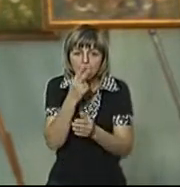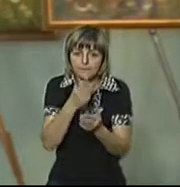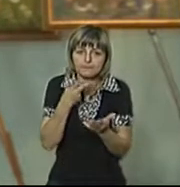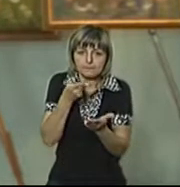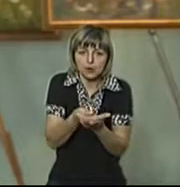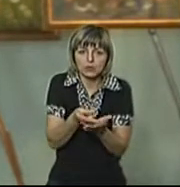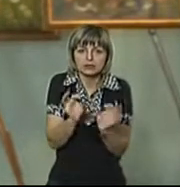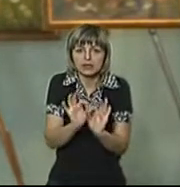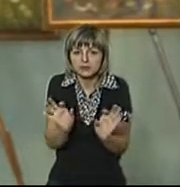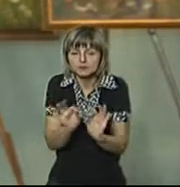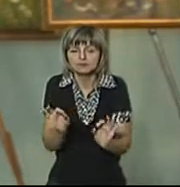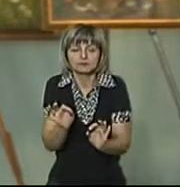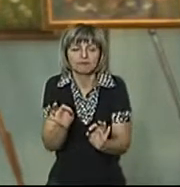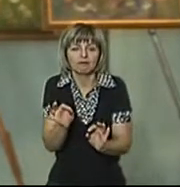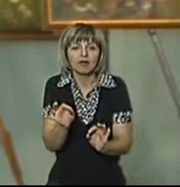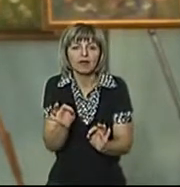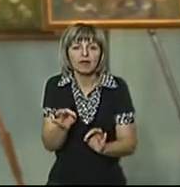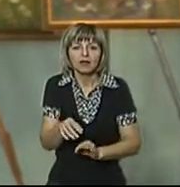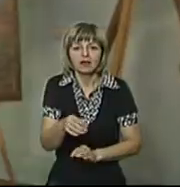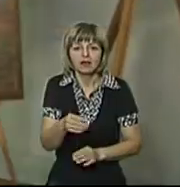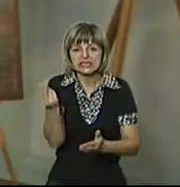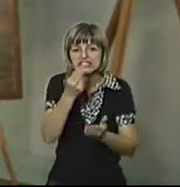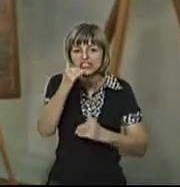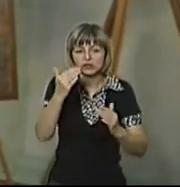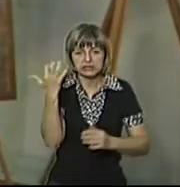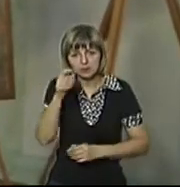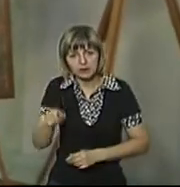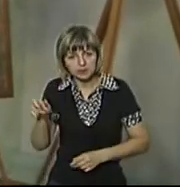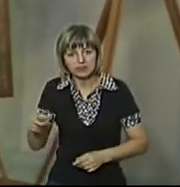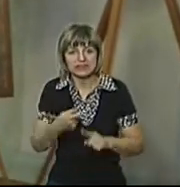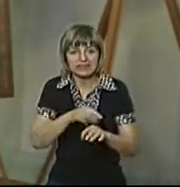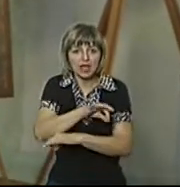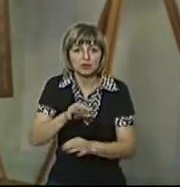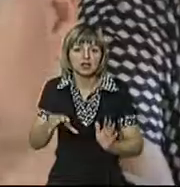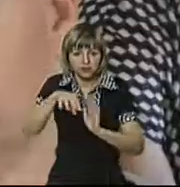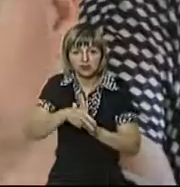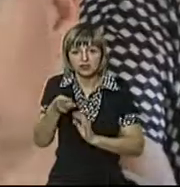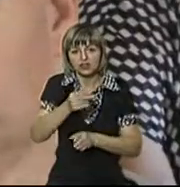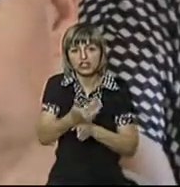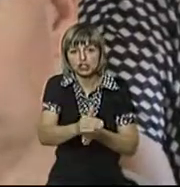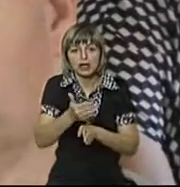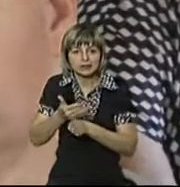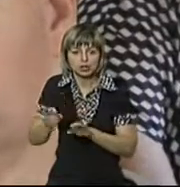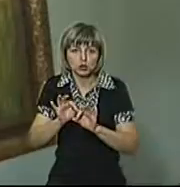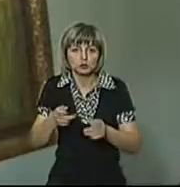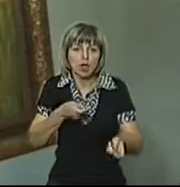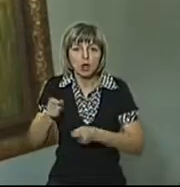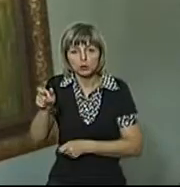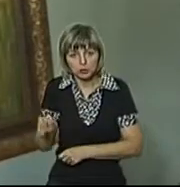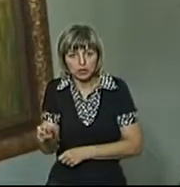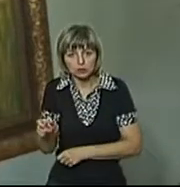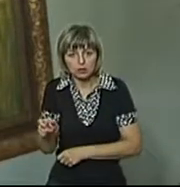до очей духу і серця незрячих. Проєкт «Бачити серцем» складається з двох частин, розповіла його кураторка Інна